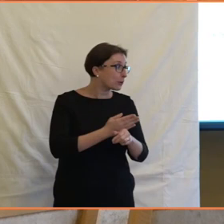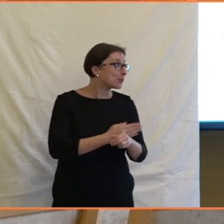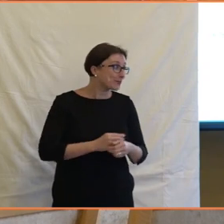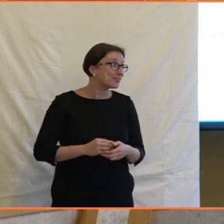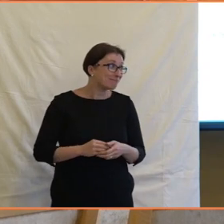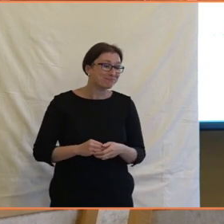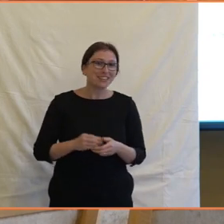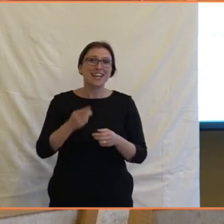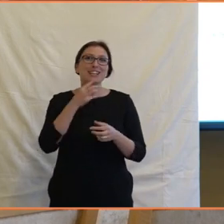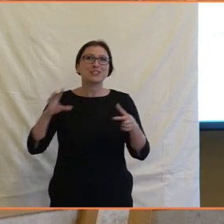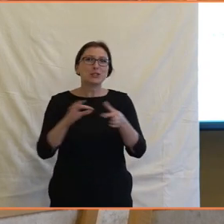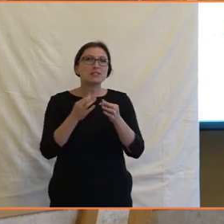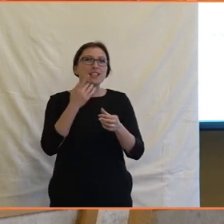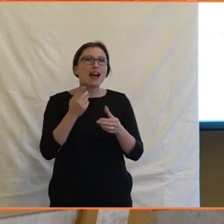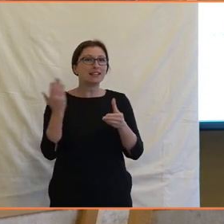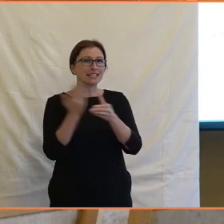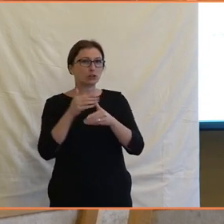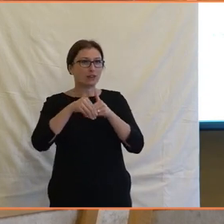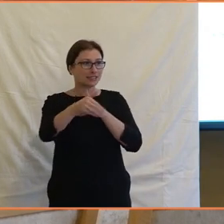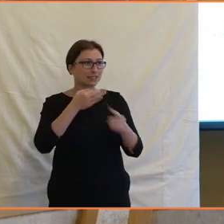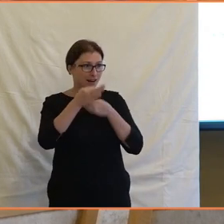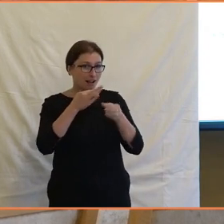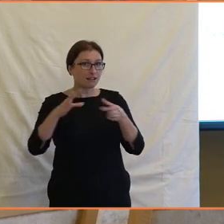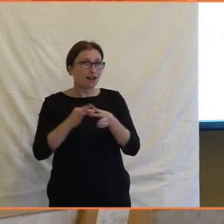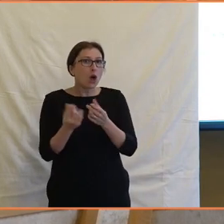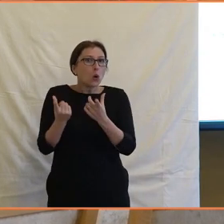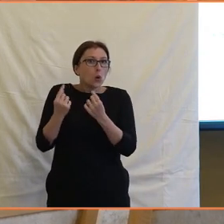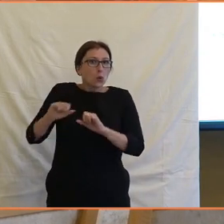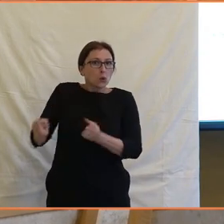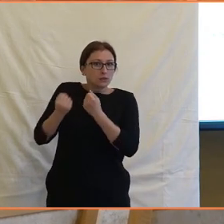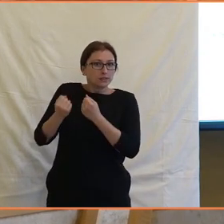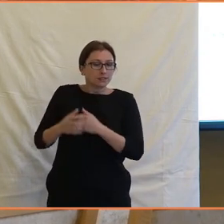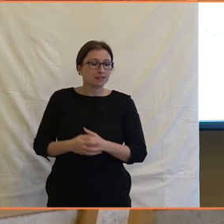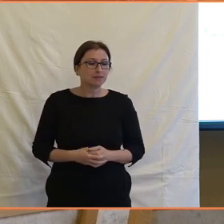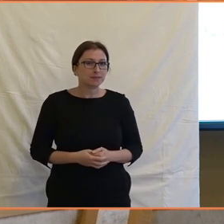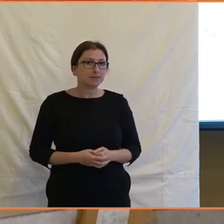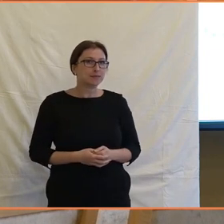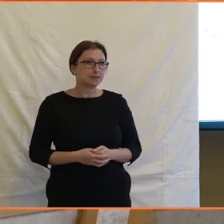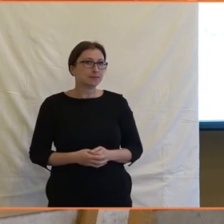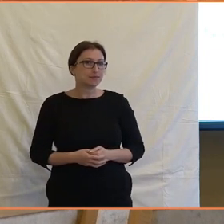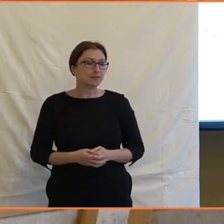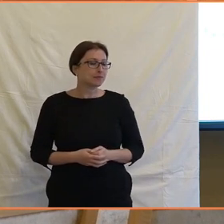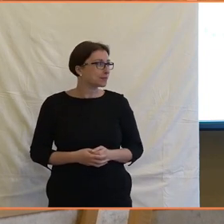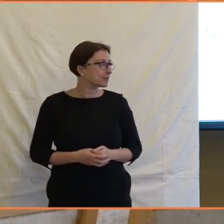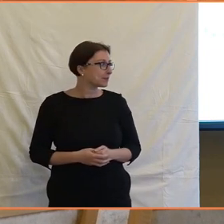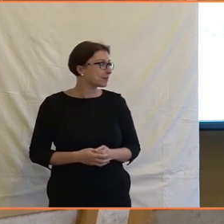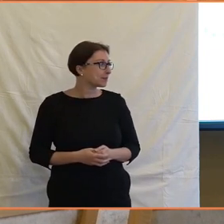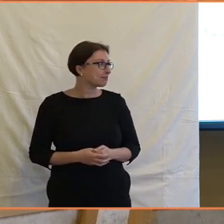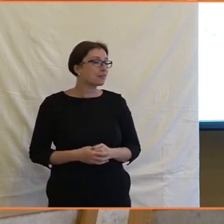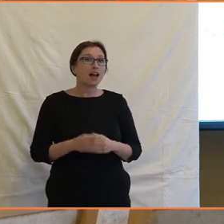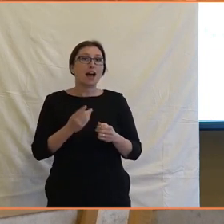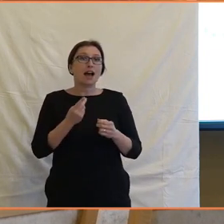jaké je politické pozadí zřízení datových schránek? Tak a já dřív, než nám